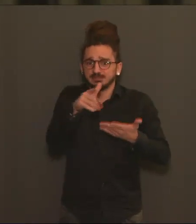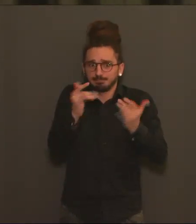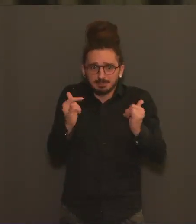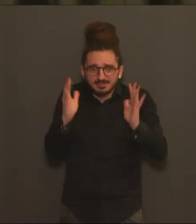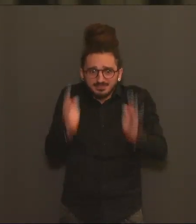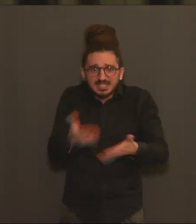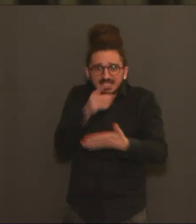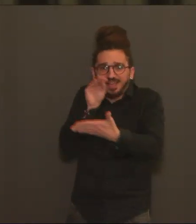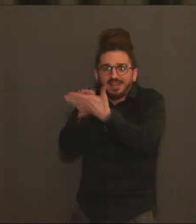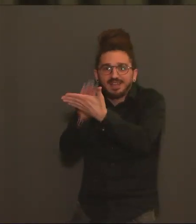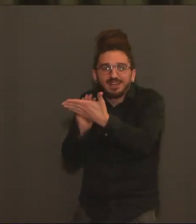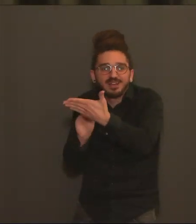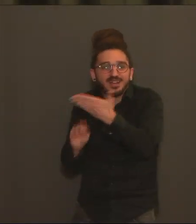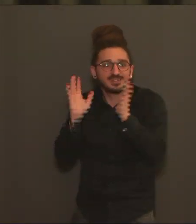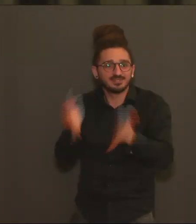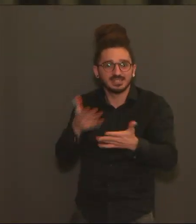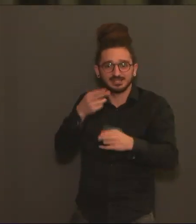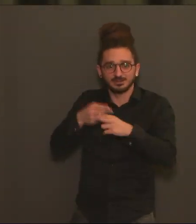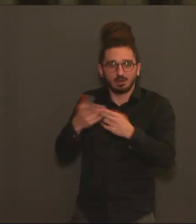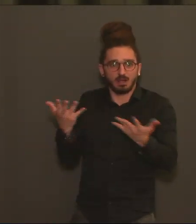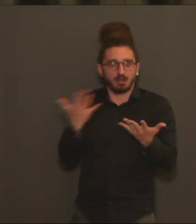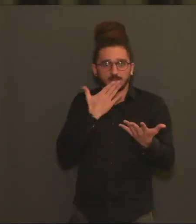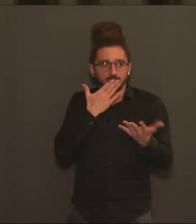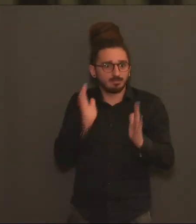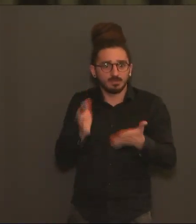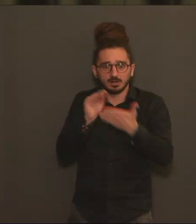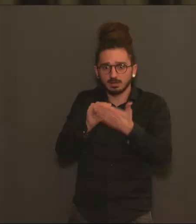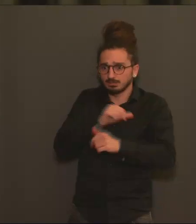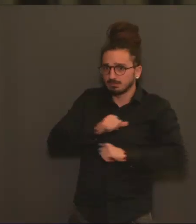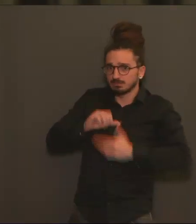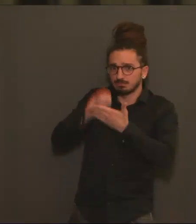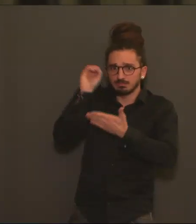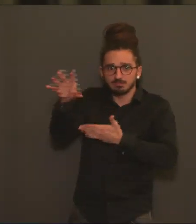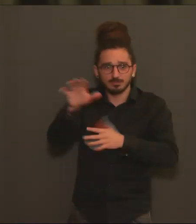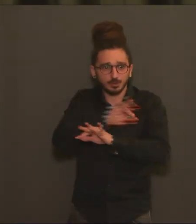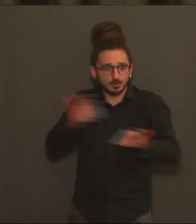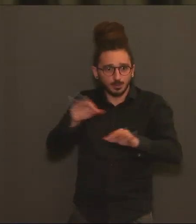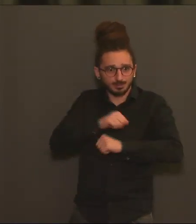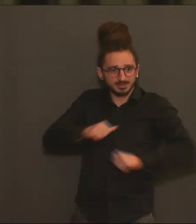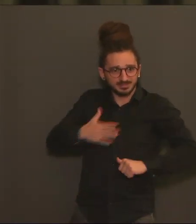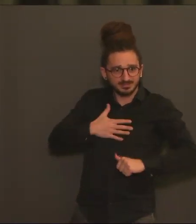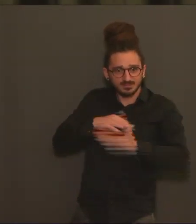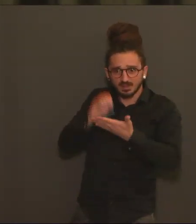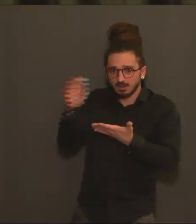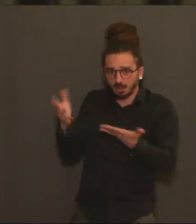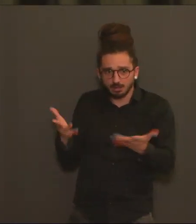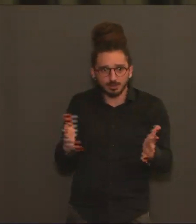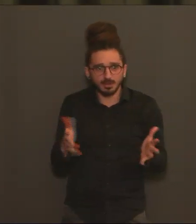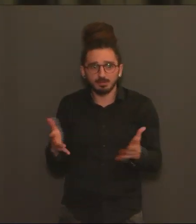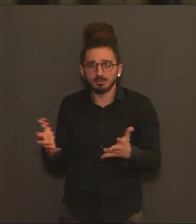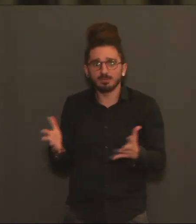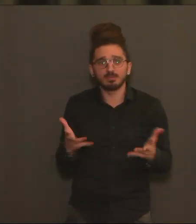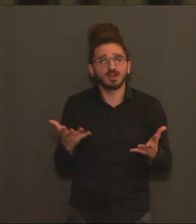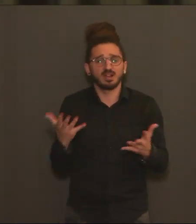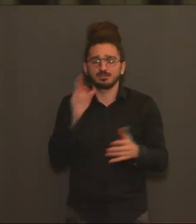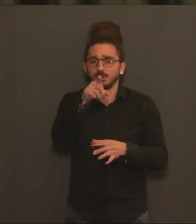vous avez malgré tout complété vos données ? Si ce sont des coordonnées bancaires, prévenez votre banque ou CardStop.